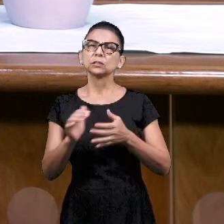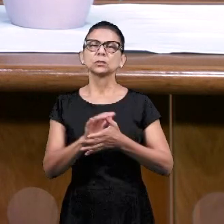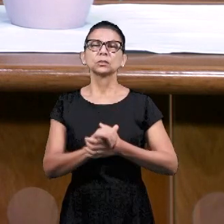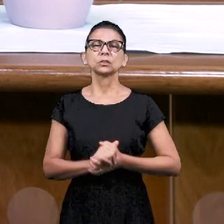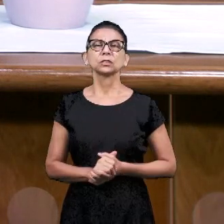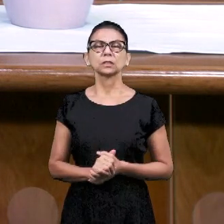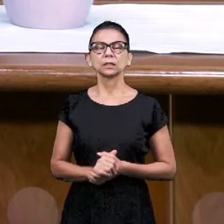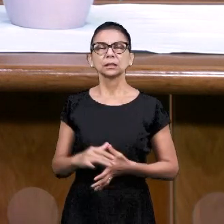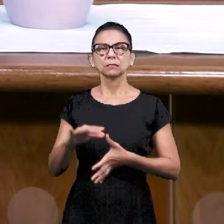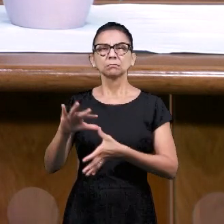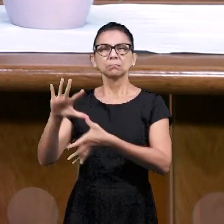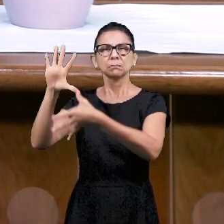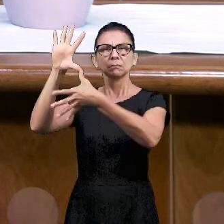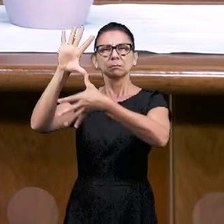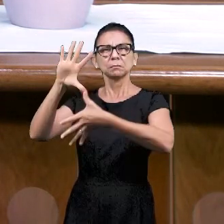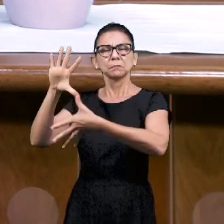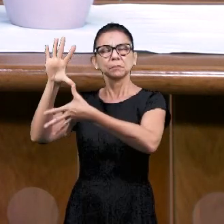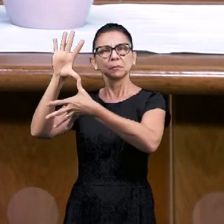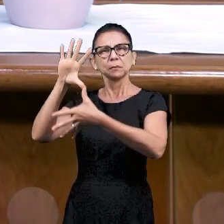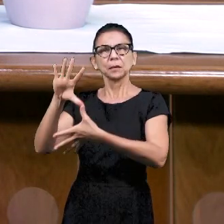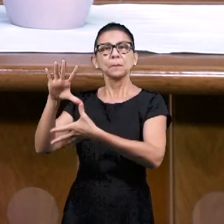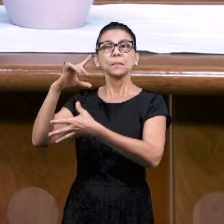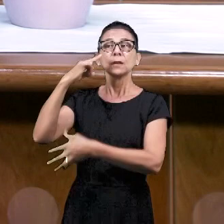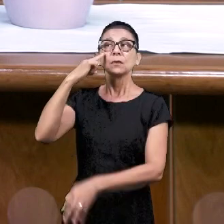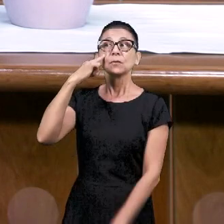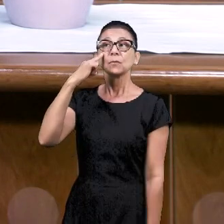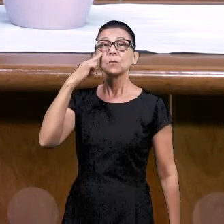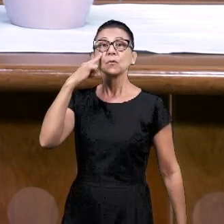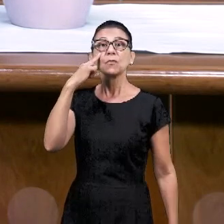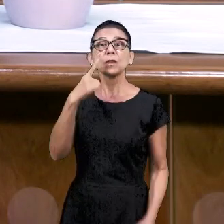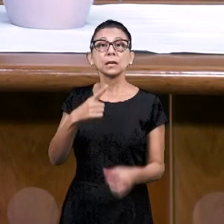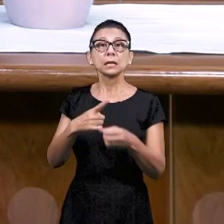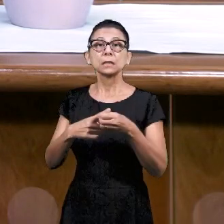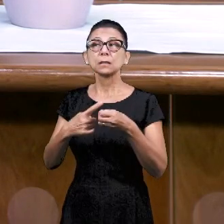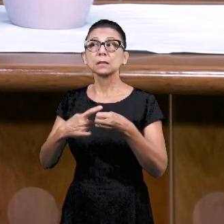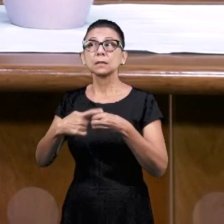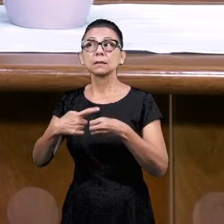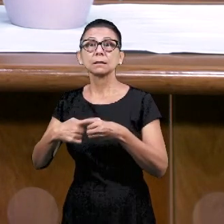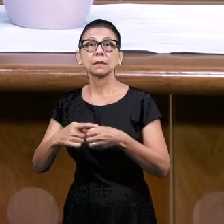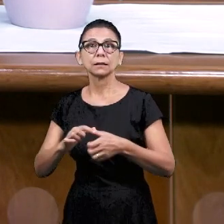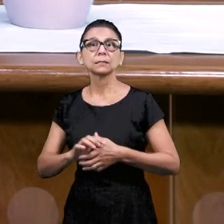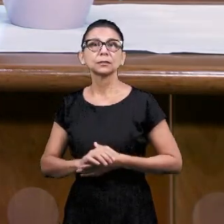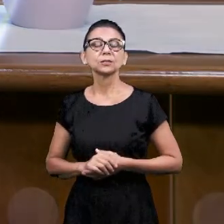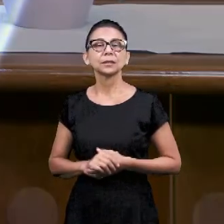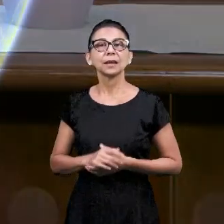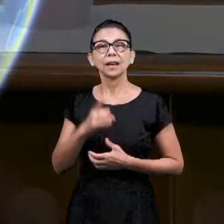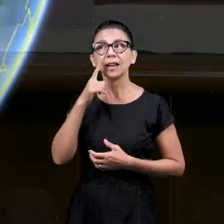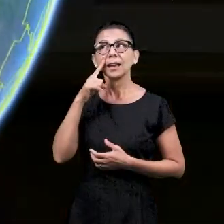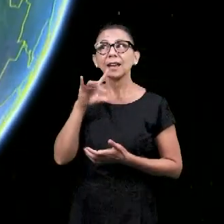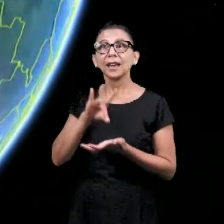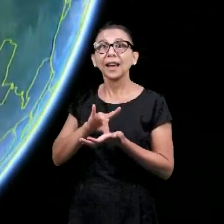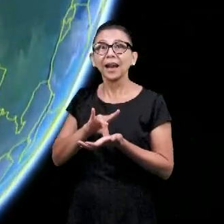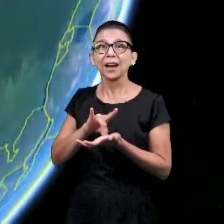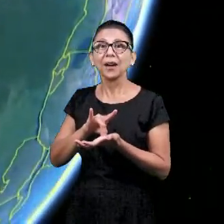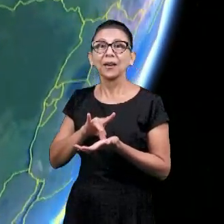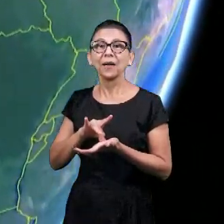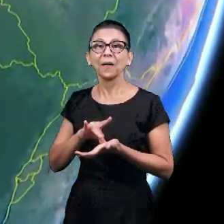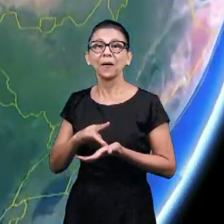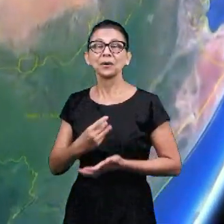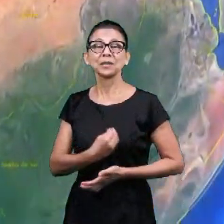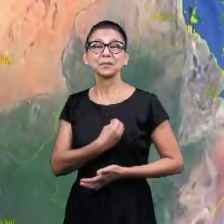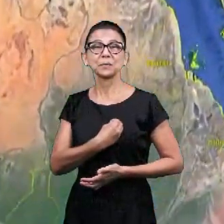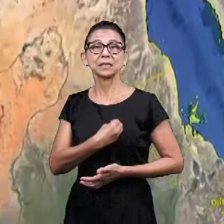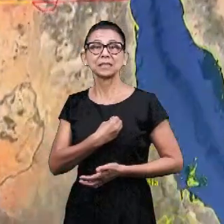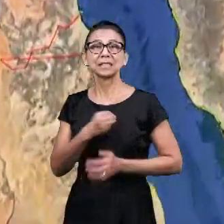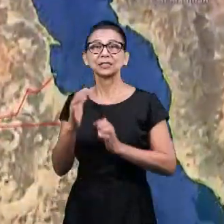quelques aspects de la partie géographique afin de nous positionner par rapport à cette